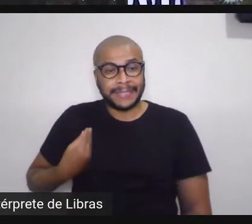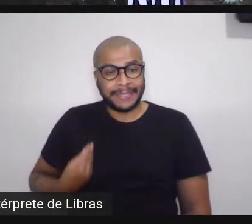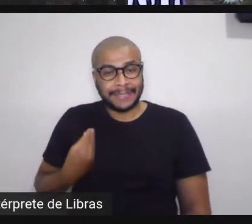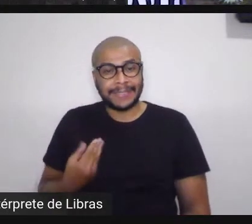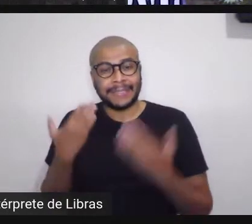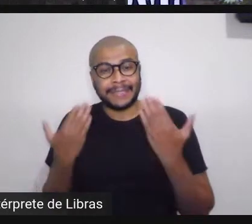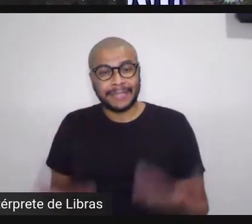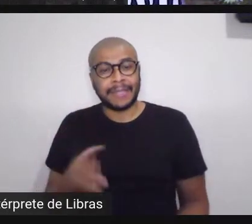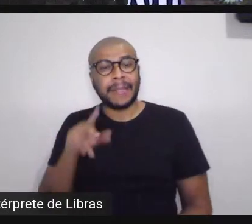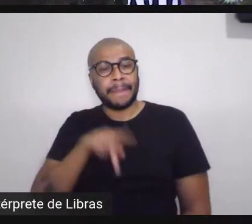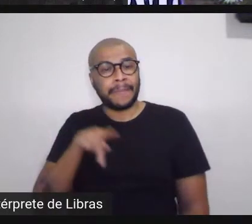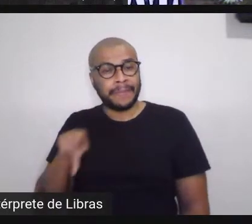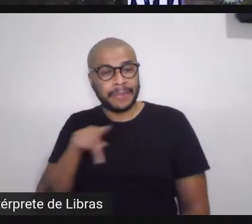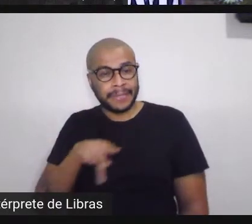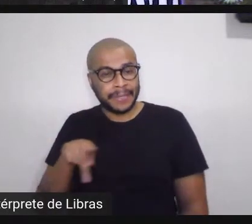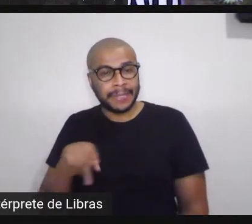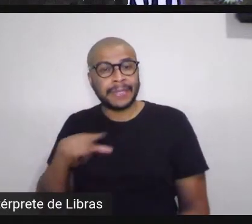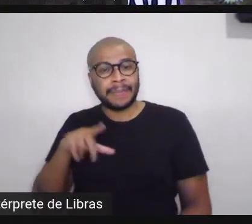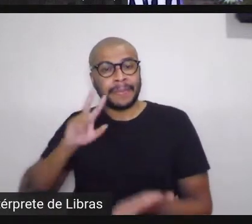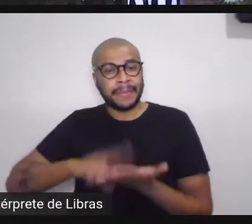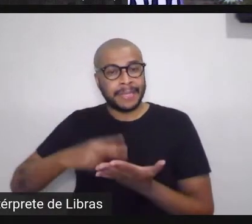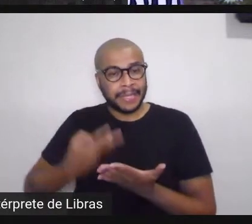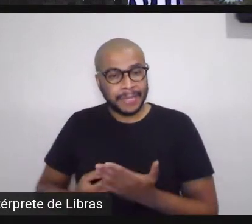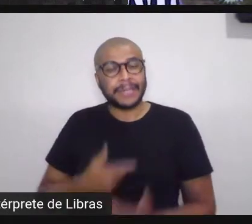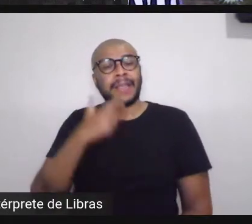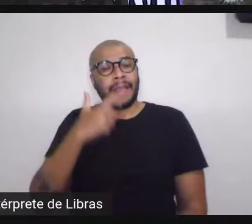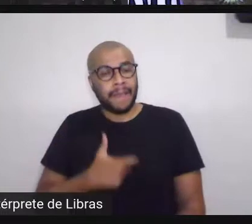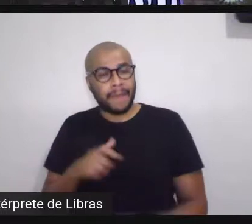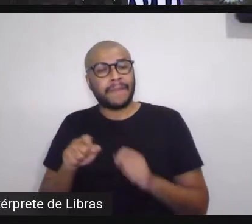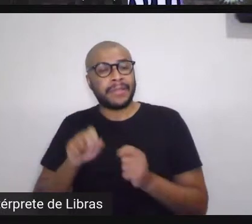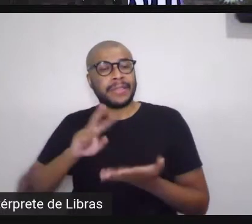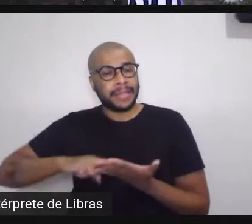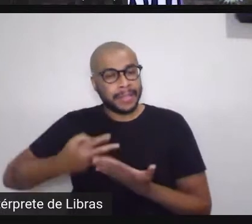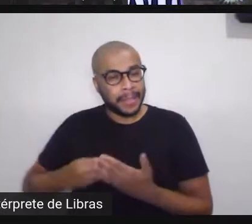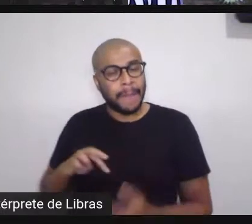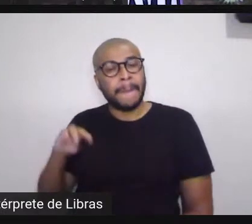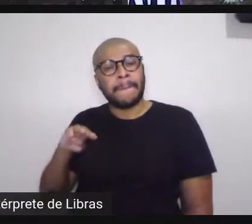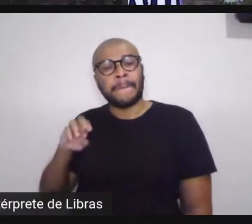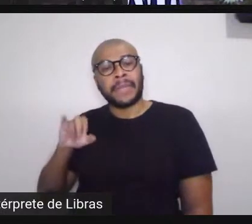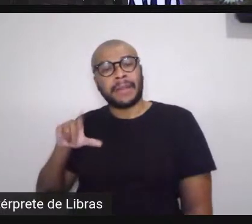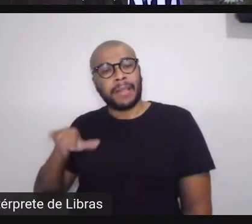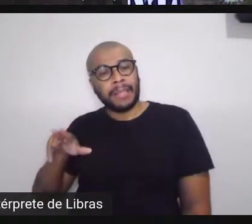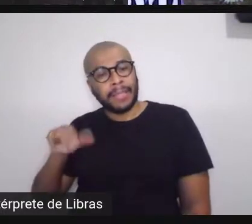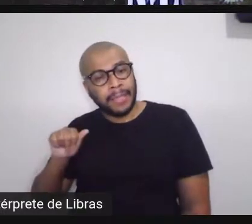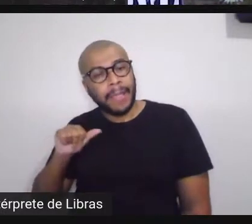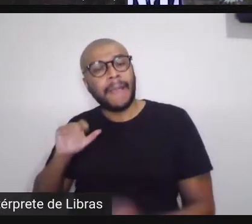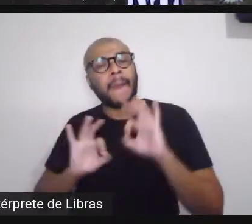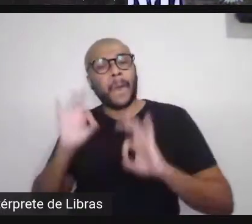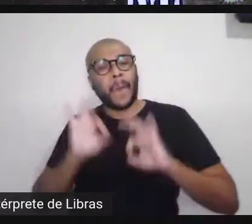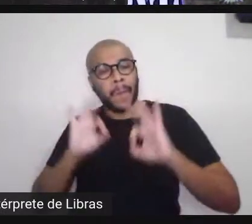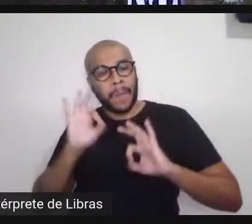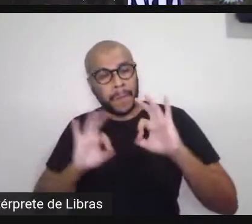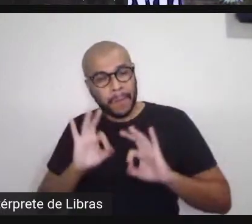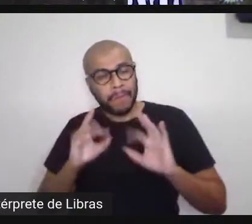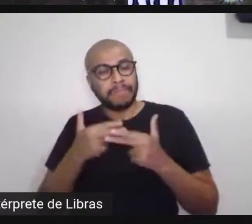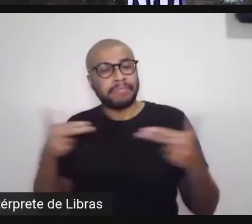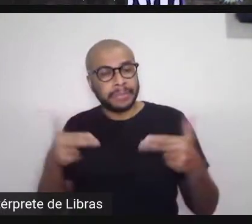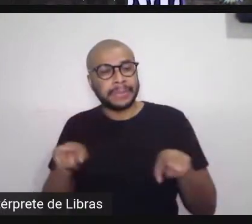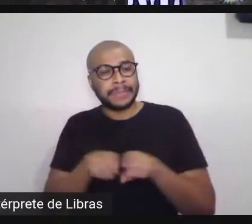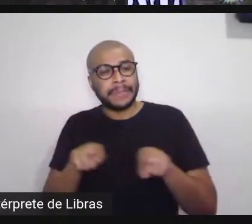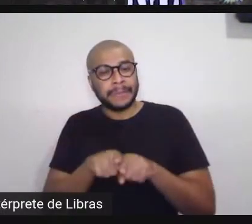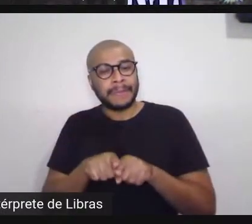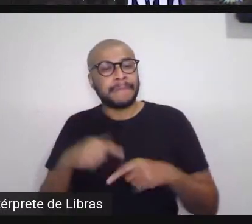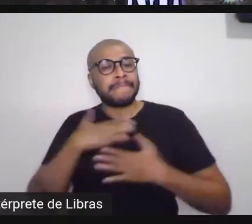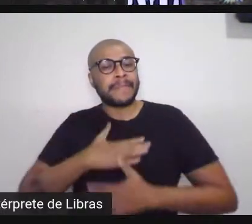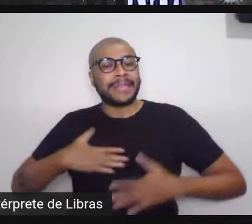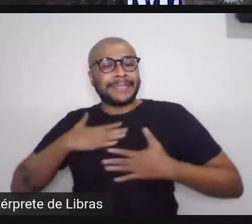A professora Lícia pela tradução, a mim pela tradução, a Milena pela pela organização do evento e disse que foi um